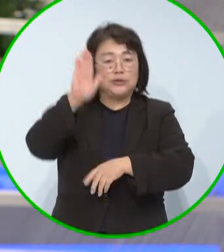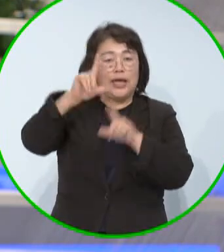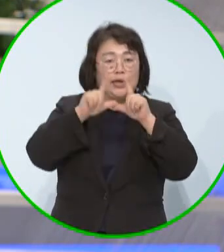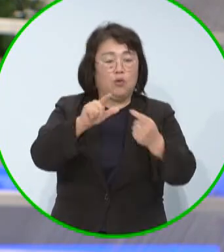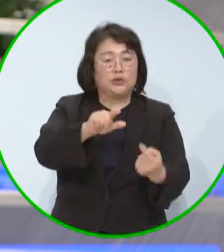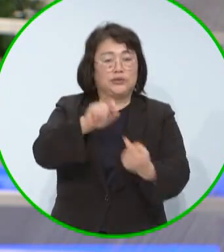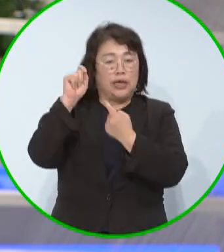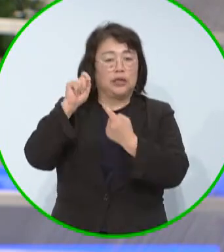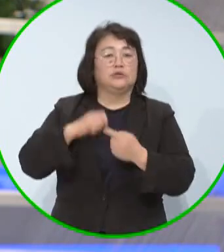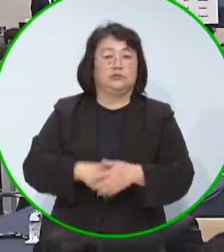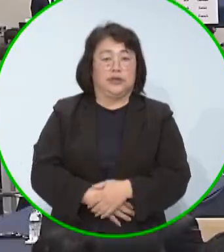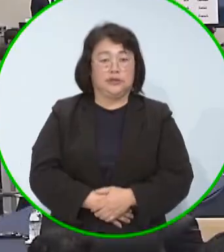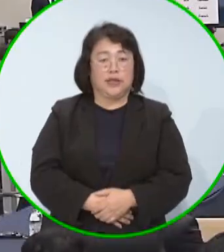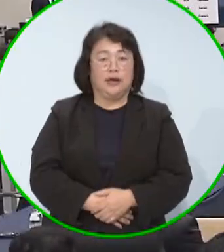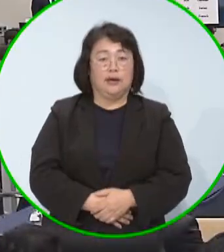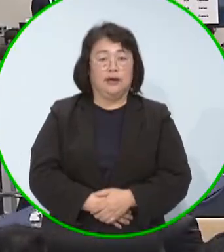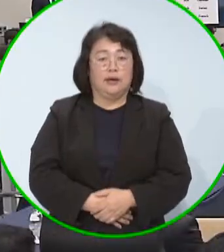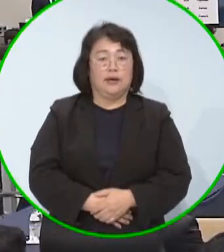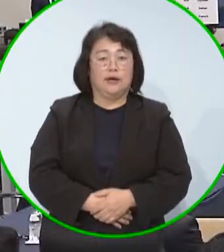まし